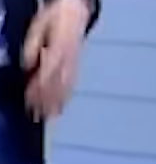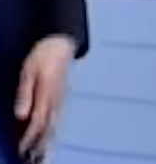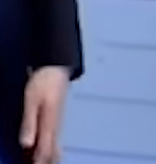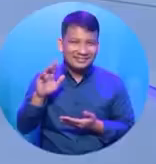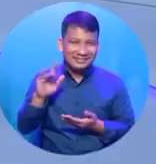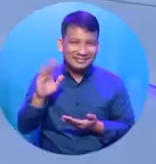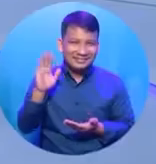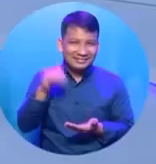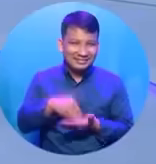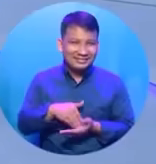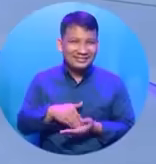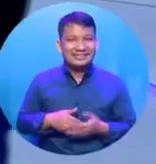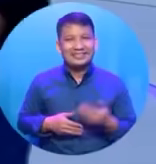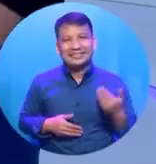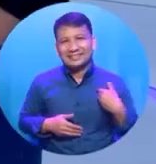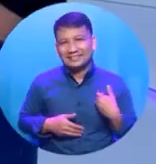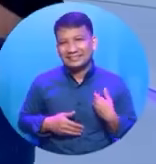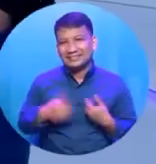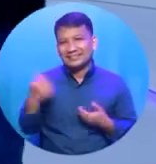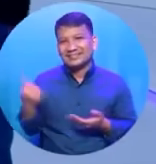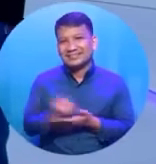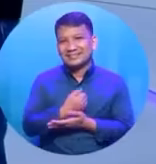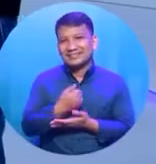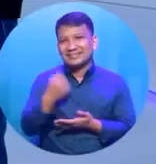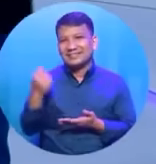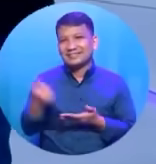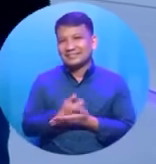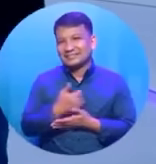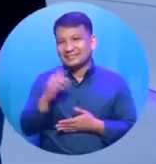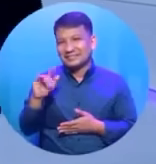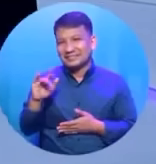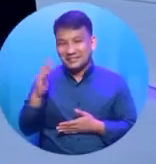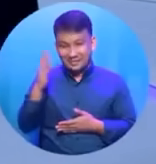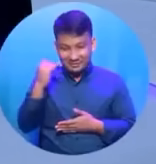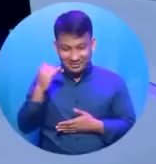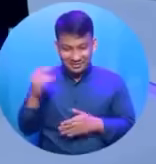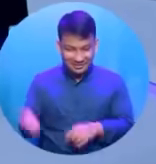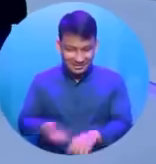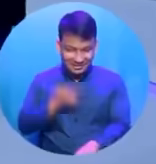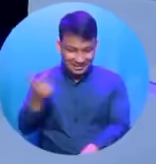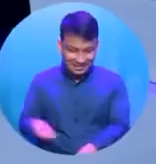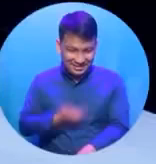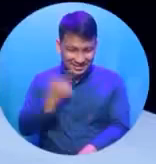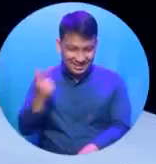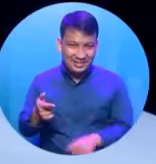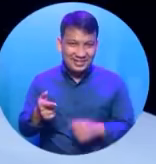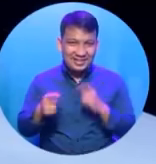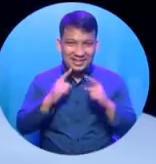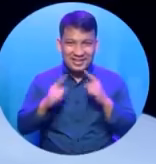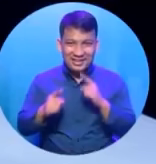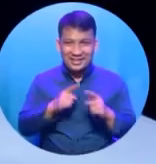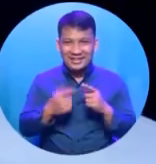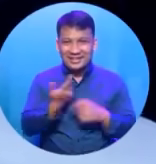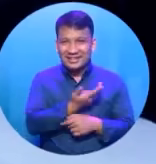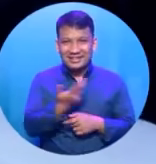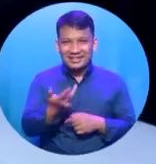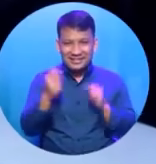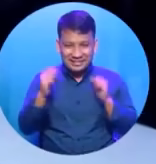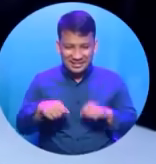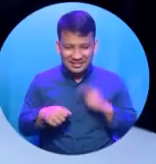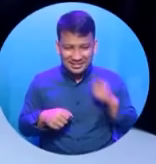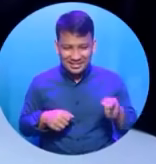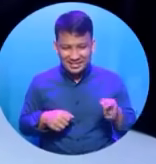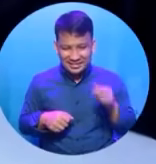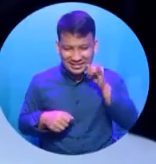Sinayang mo ang 25,000. Sa totoo lang. Sayang. Alam mo, pinatagal ko talaga yung pag-uusap niyong dalawa nitong